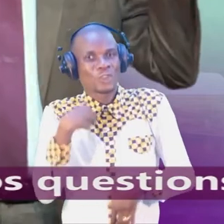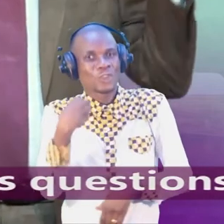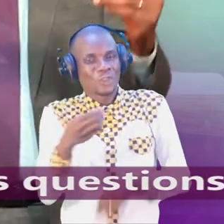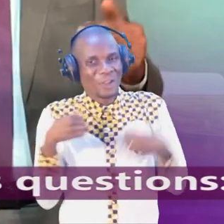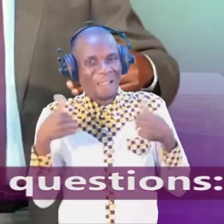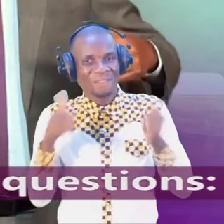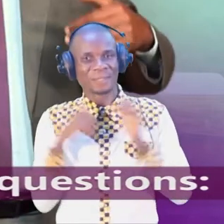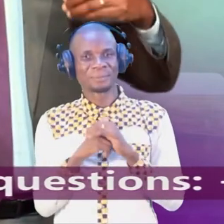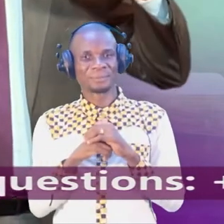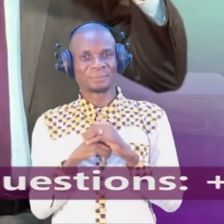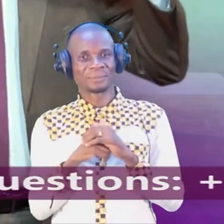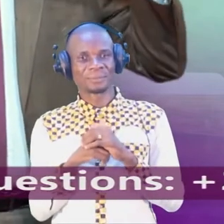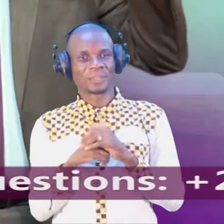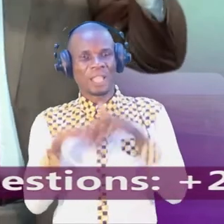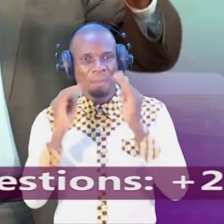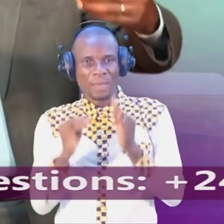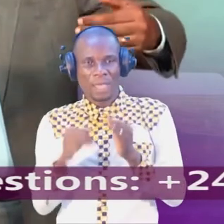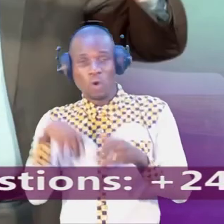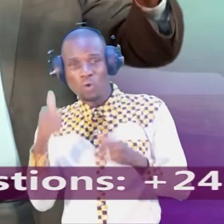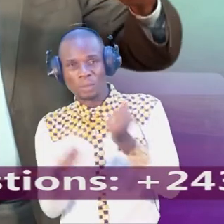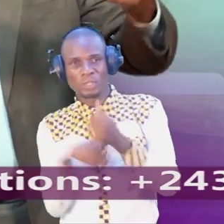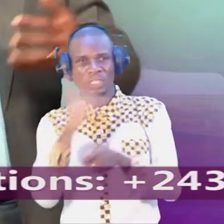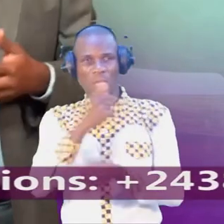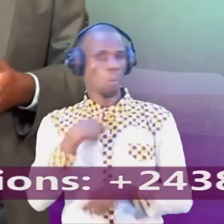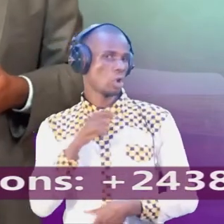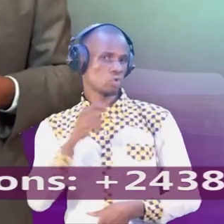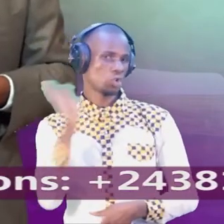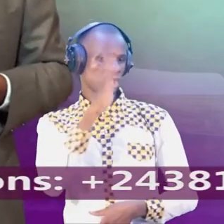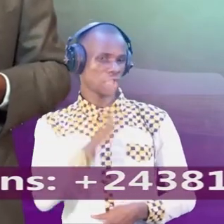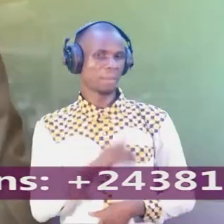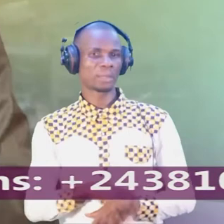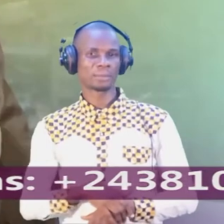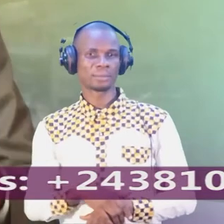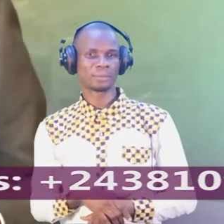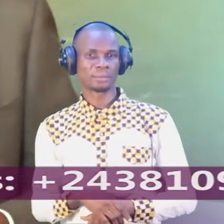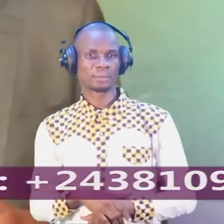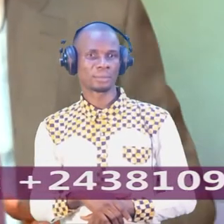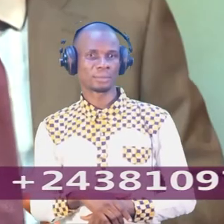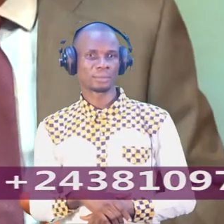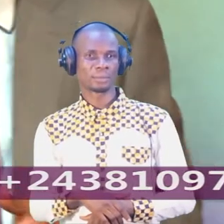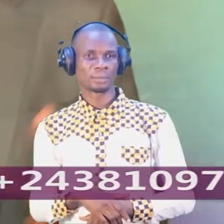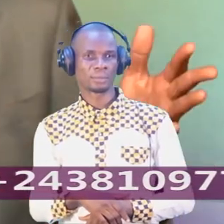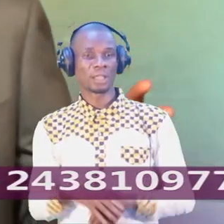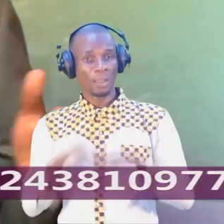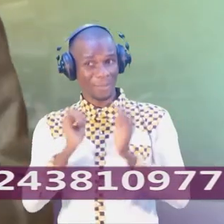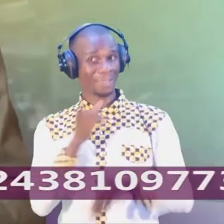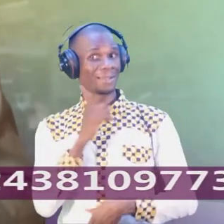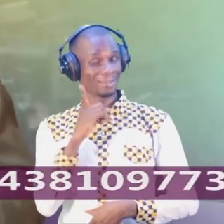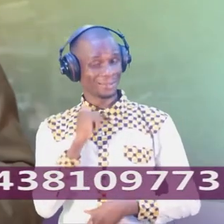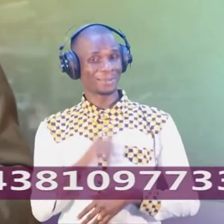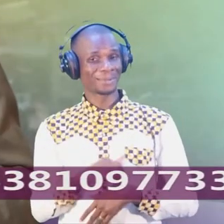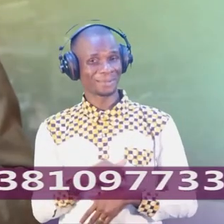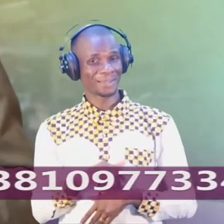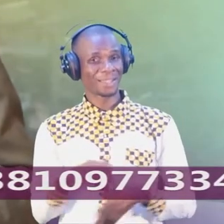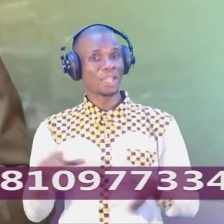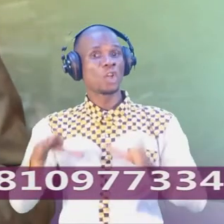Inatukumbusha kwamba Mungu ndiye Bwana wa uhai, ni yeye anayetoa uhai. Na wengine wanasema mimi sijawahi